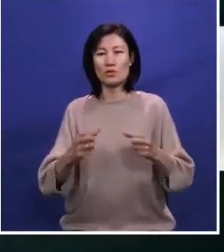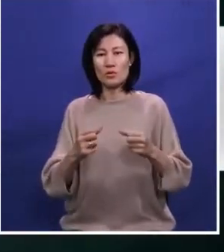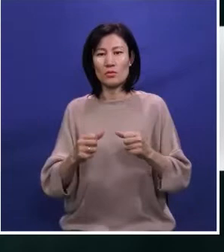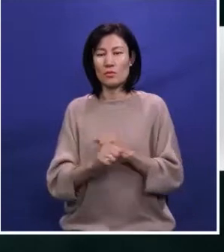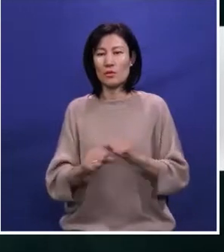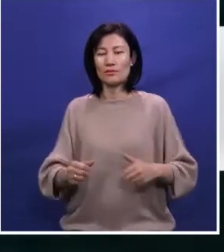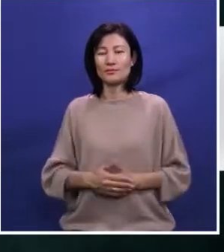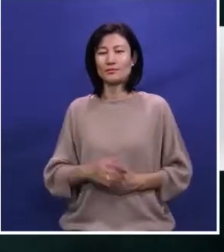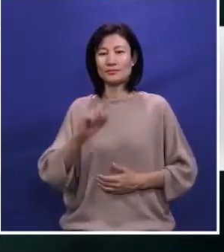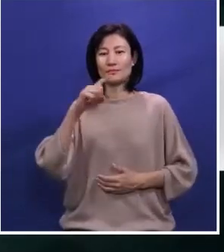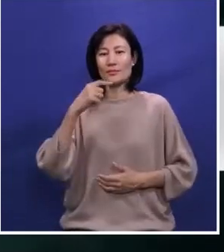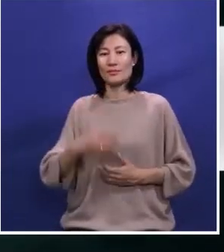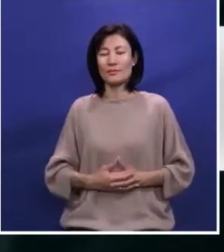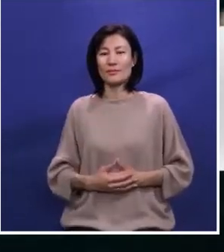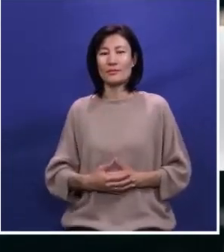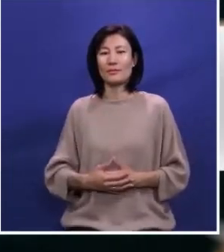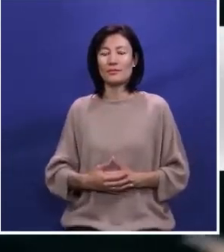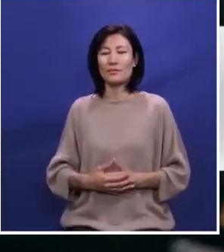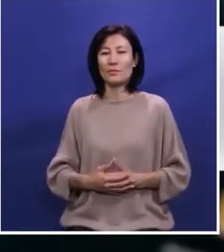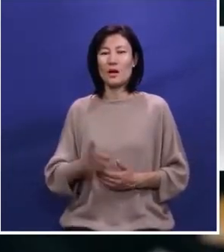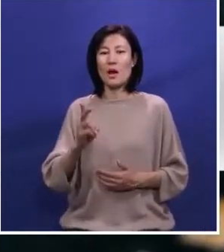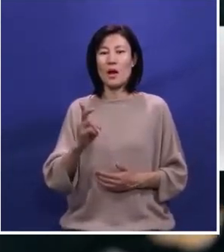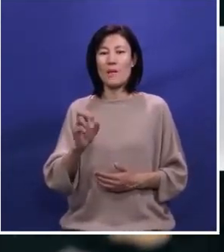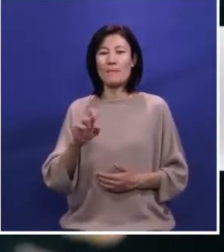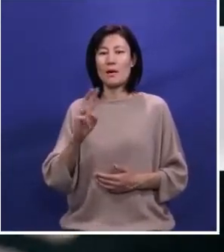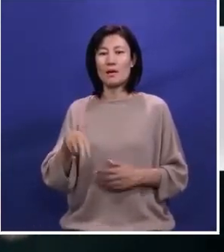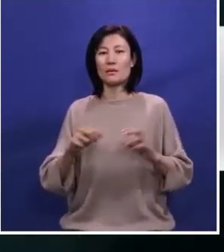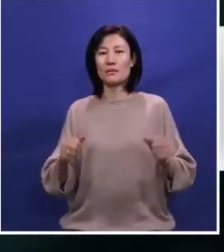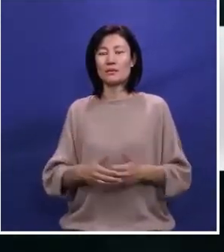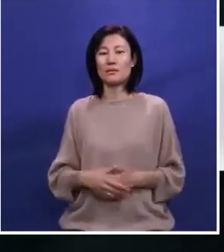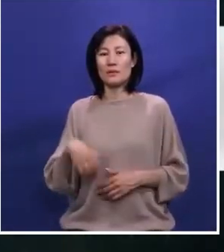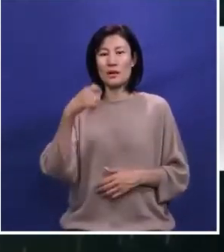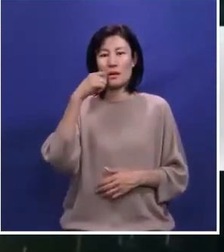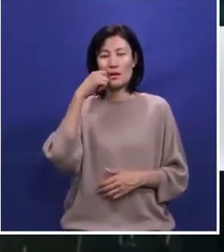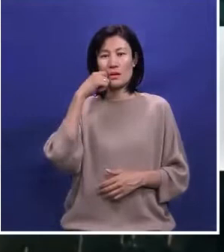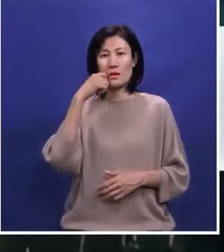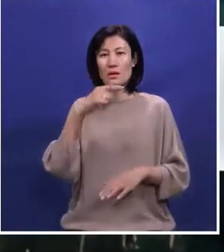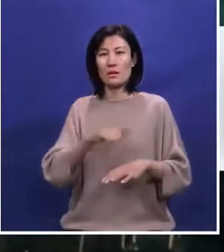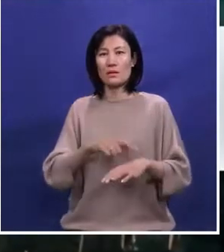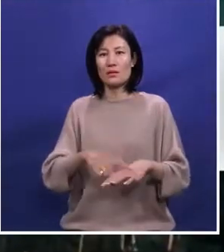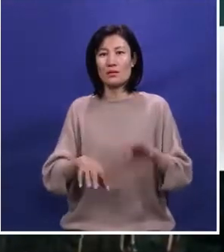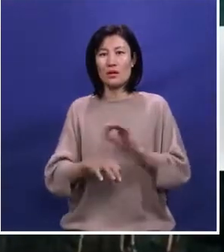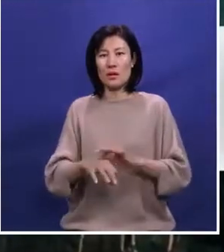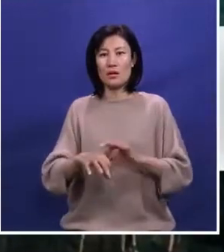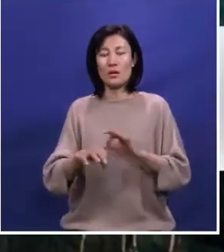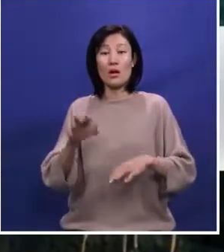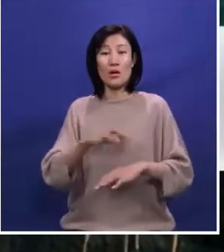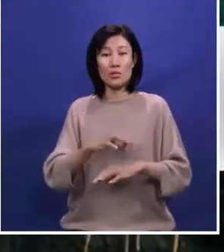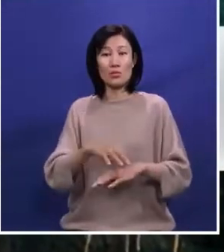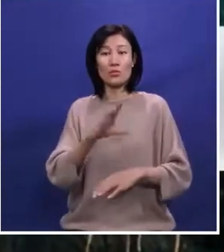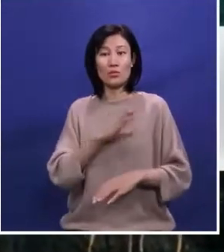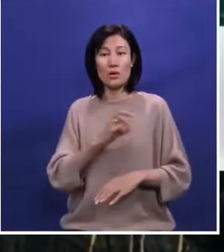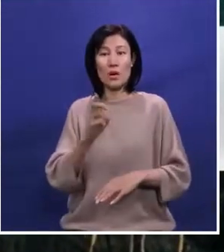жердегі шырақшылардың айтуынша, егер ұстайтын болсаңыз, аяқтан қолдан сал болып, ауырып қауыңыз